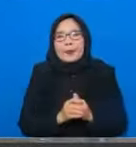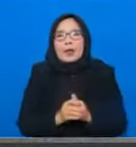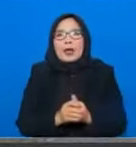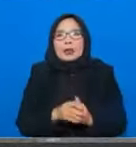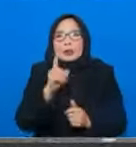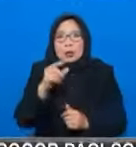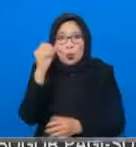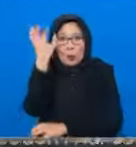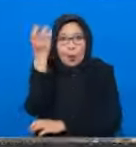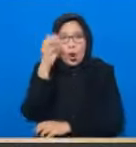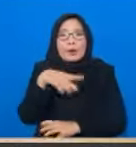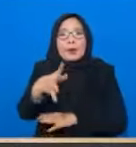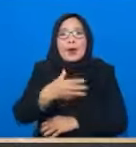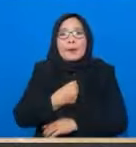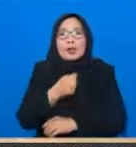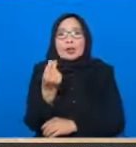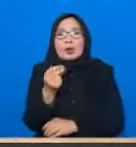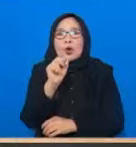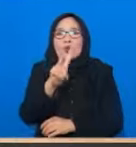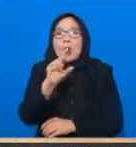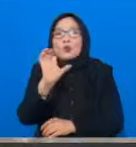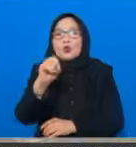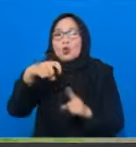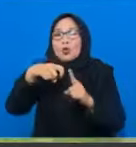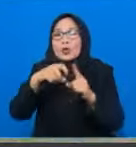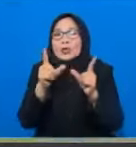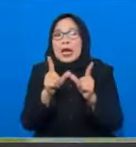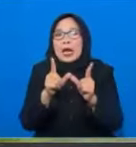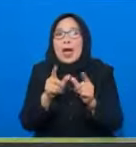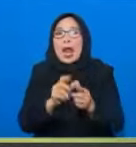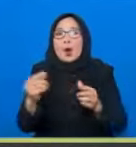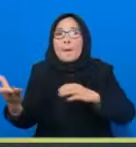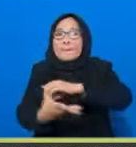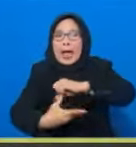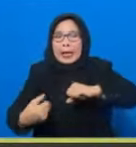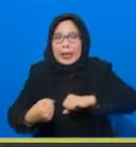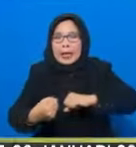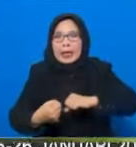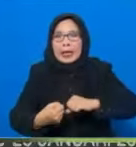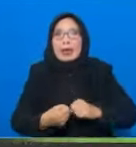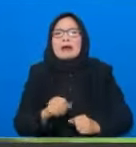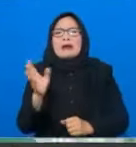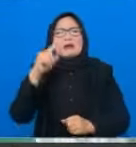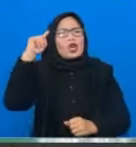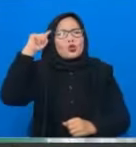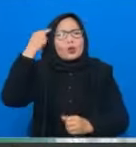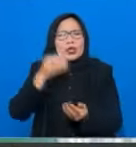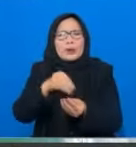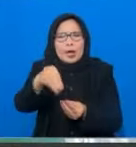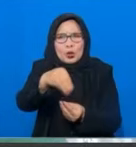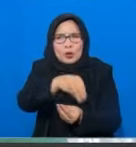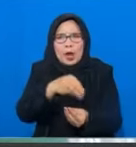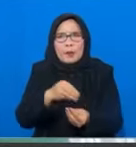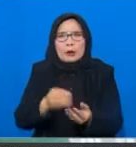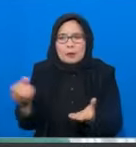bisa mendapat 20 kuintal alpukat setiap panen. Baginya, merawat tanaman alpukat jumbo ini tidak sulit. Cukup menggunakan